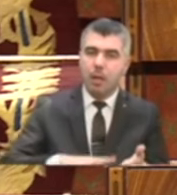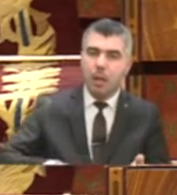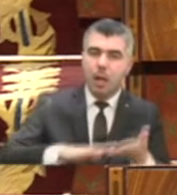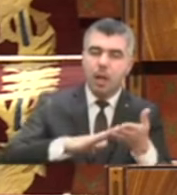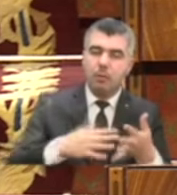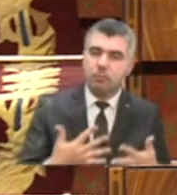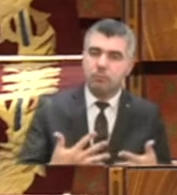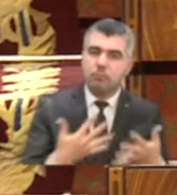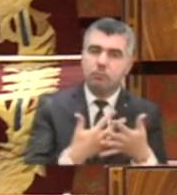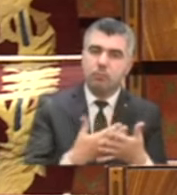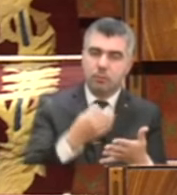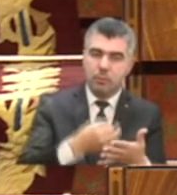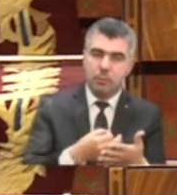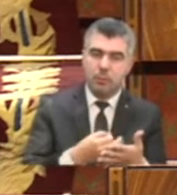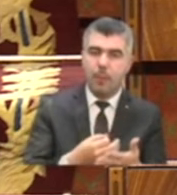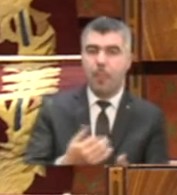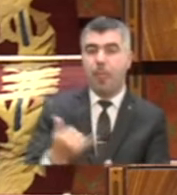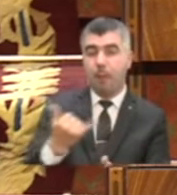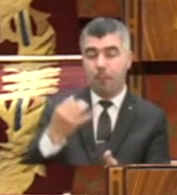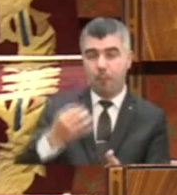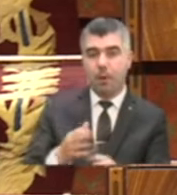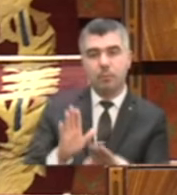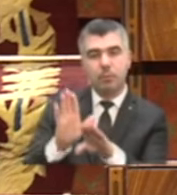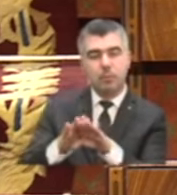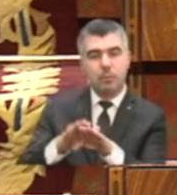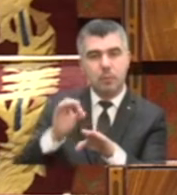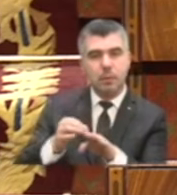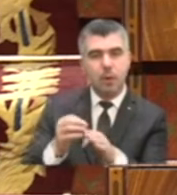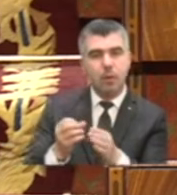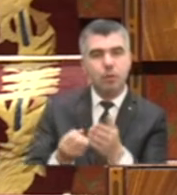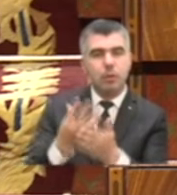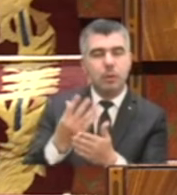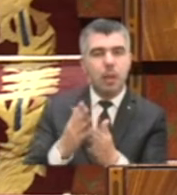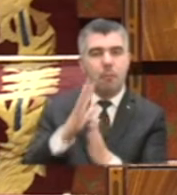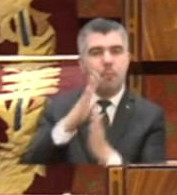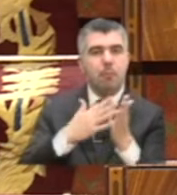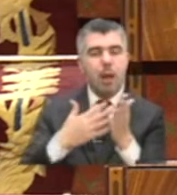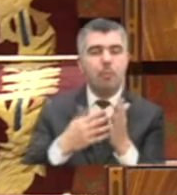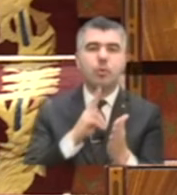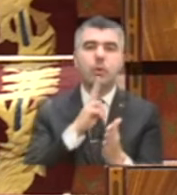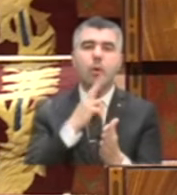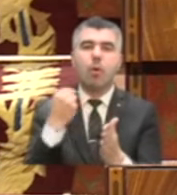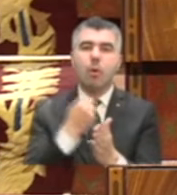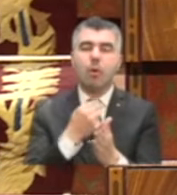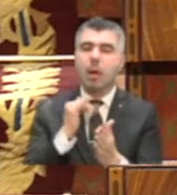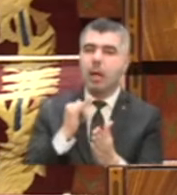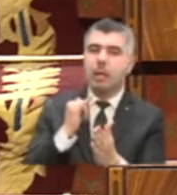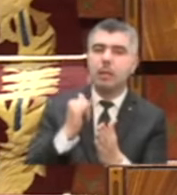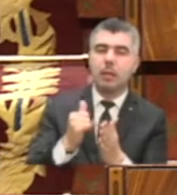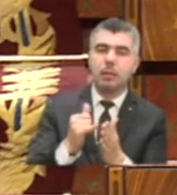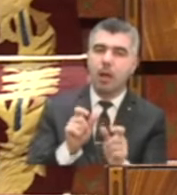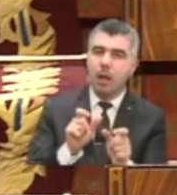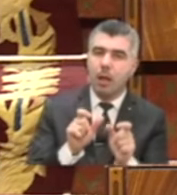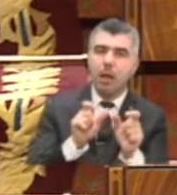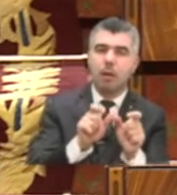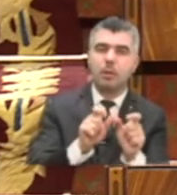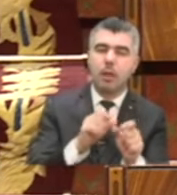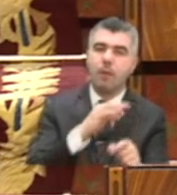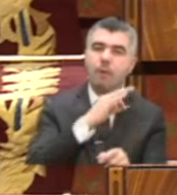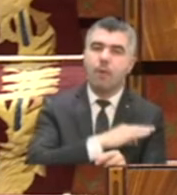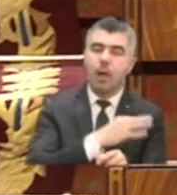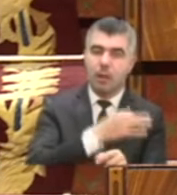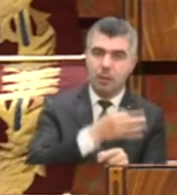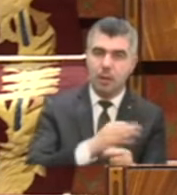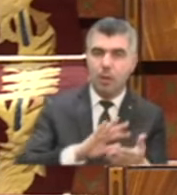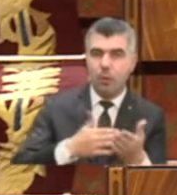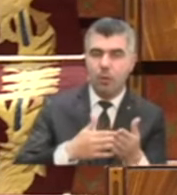التماسك الاجتماعي. فلذلك فإننا ندعوكم إلى تطوير برامج حكومية لضمان استمرارية الرعاية لفائدة هذه الفئة حتى